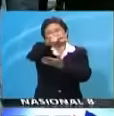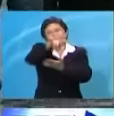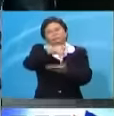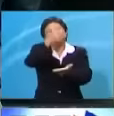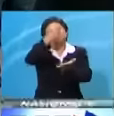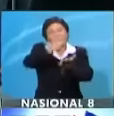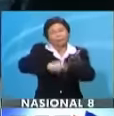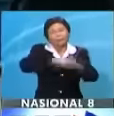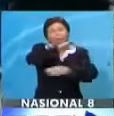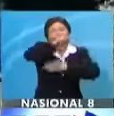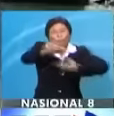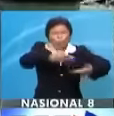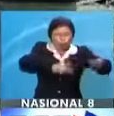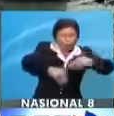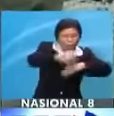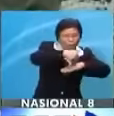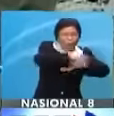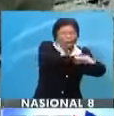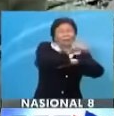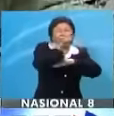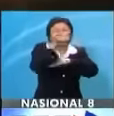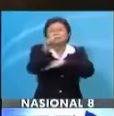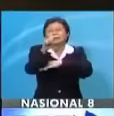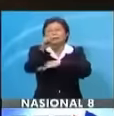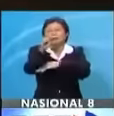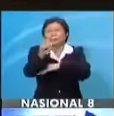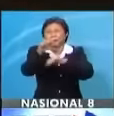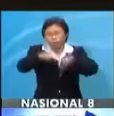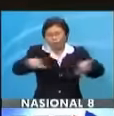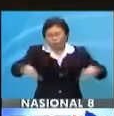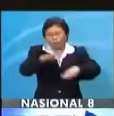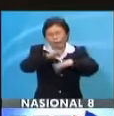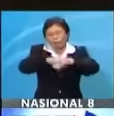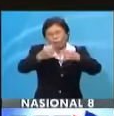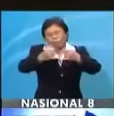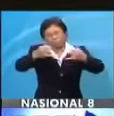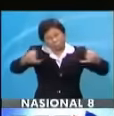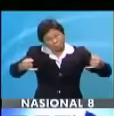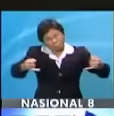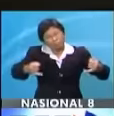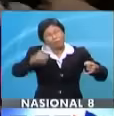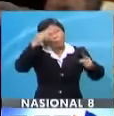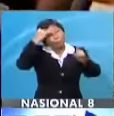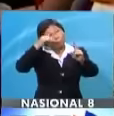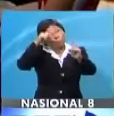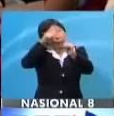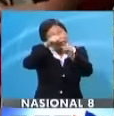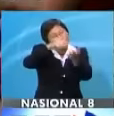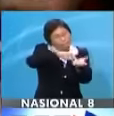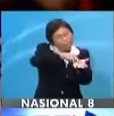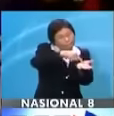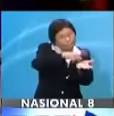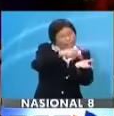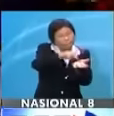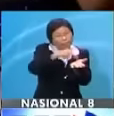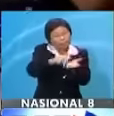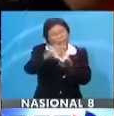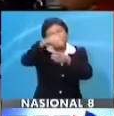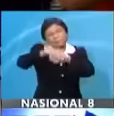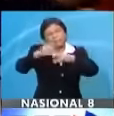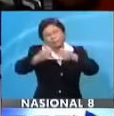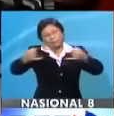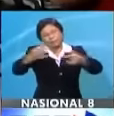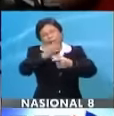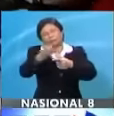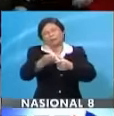Semua transaksi berkaitan penghantaran data boleh dilakukan secara dalam talian. Manakala bagi tujuan pembayaran pula boleh dibuat secara dalam talian